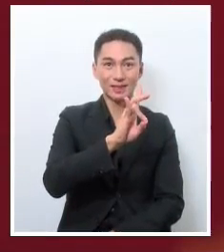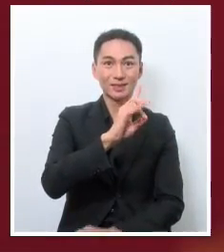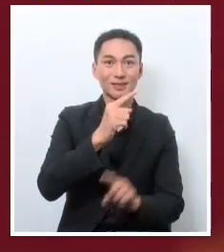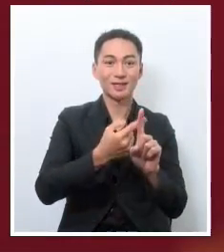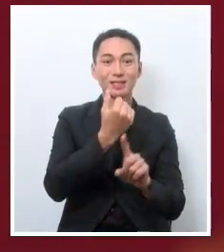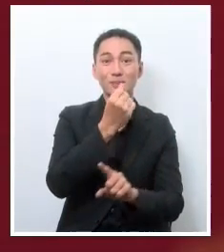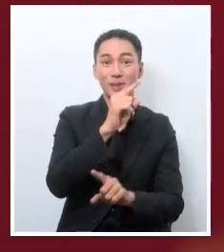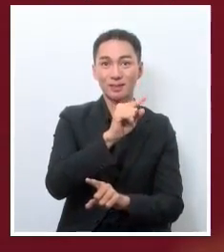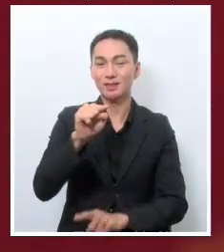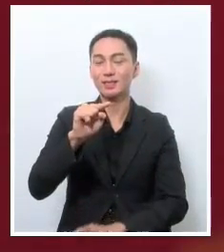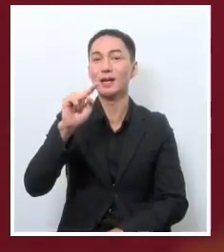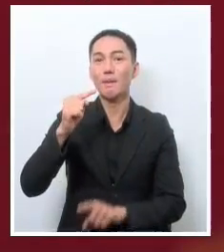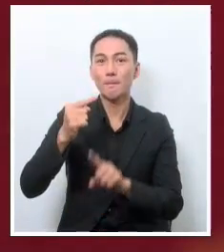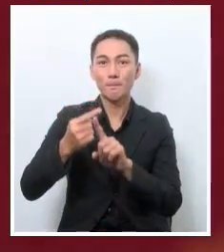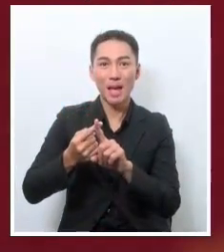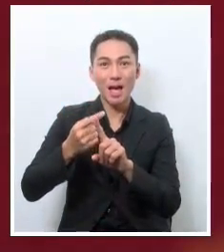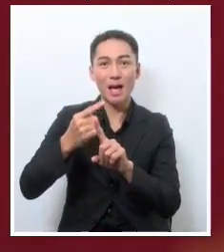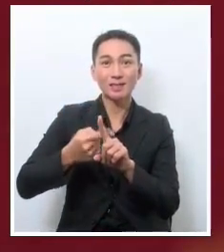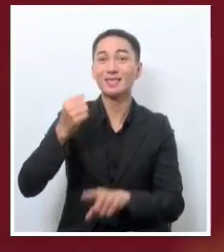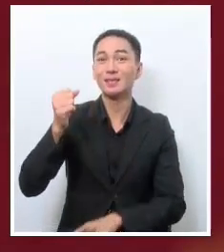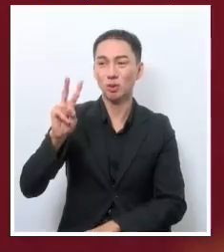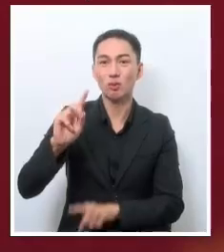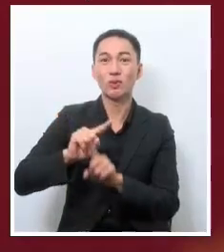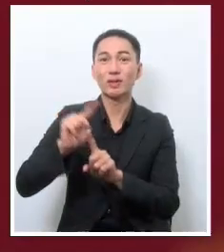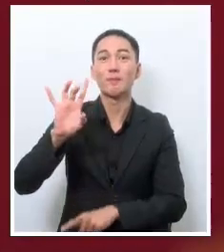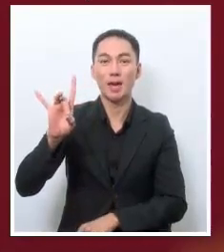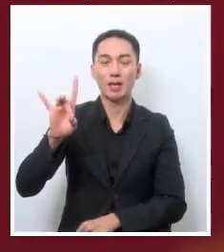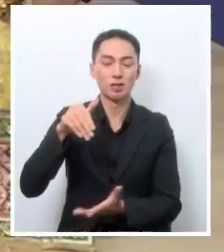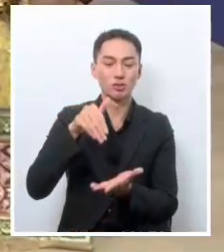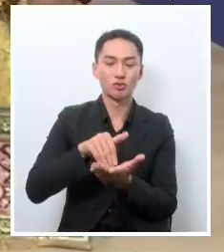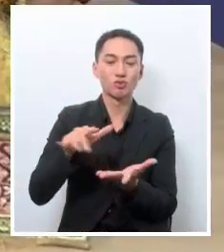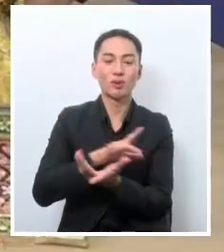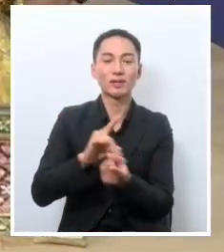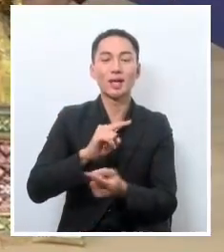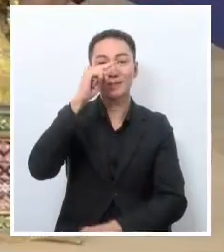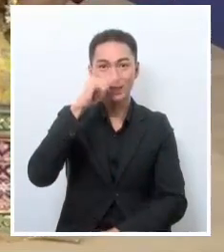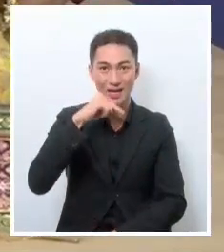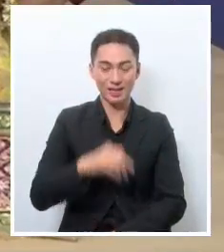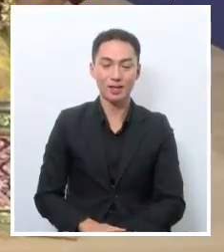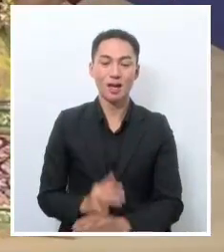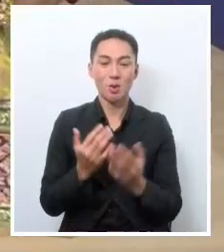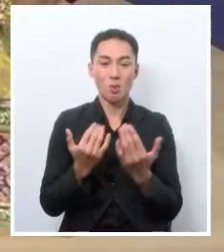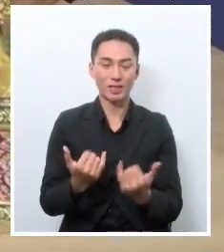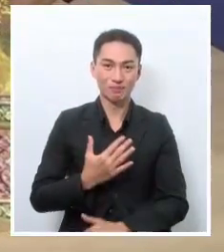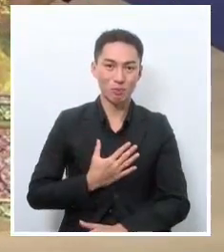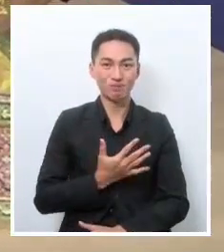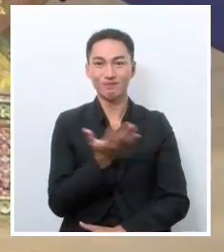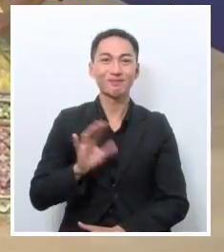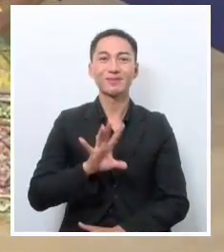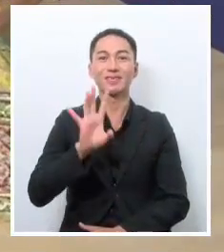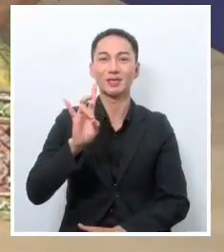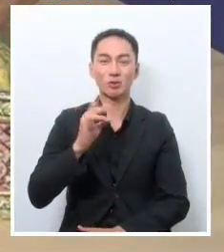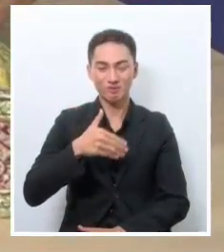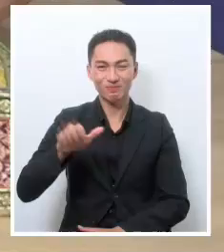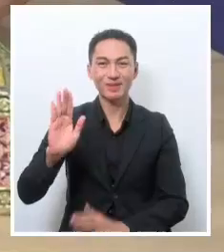ถึง 8ธันวาคมนี้นะครับณหอประชุมใหญ่ศูนย์วัฒนธรรมแห่งประเทศไทยสำหรับวันนี้ผมและน้องๆทั้ง 7คนขอลาไปก่อนครับ